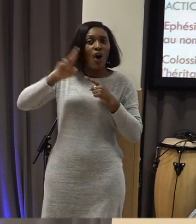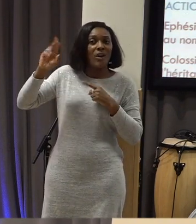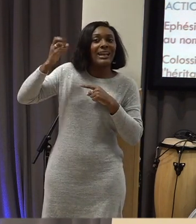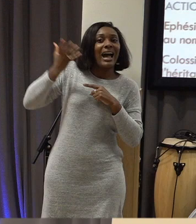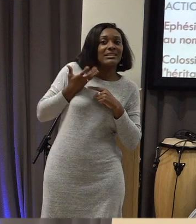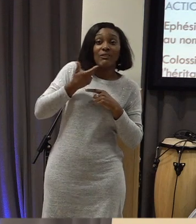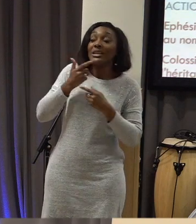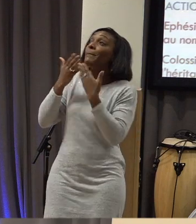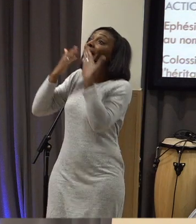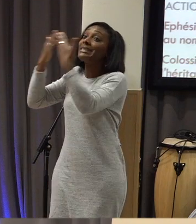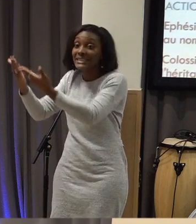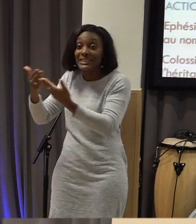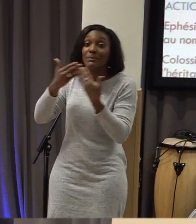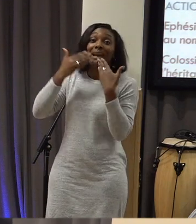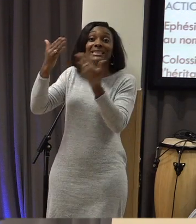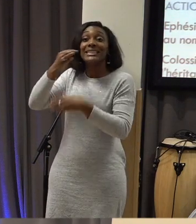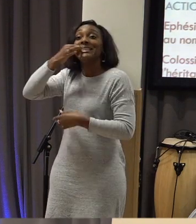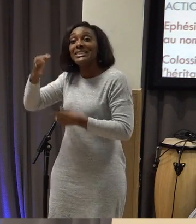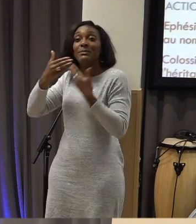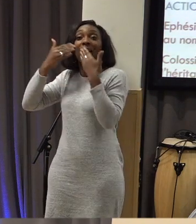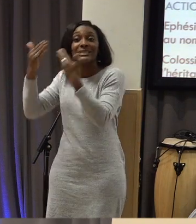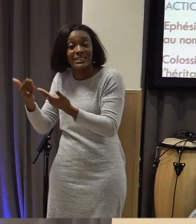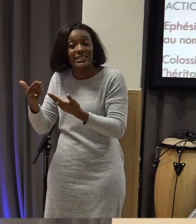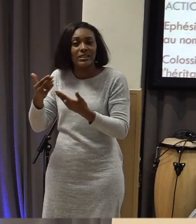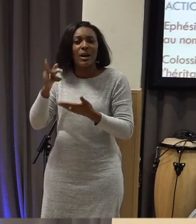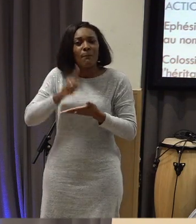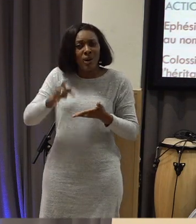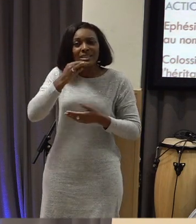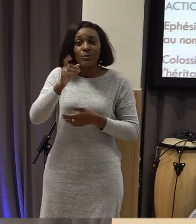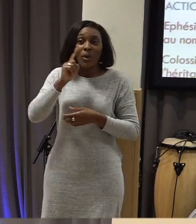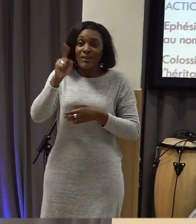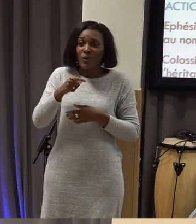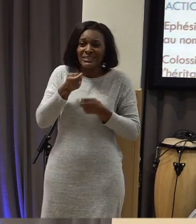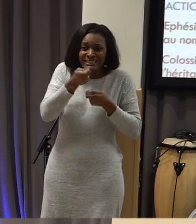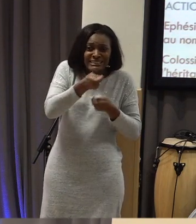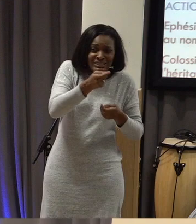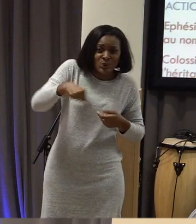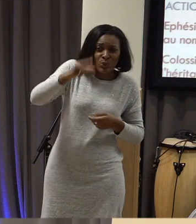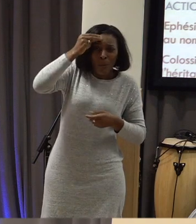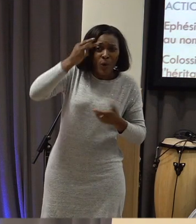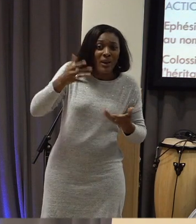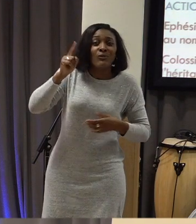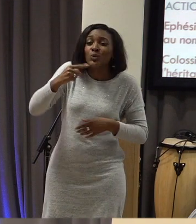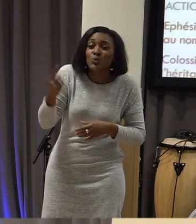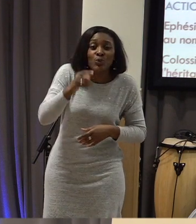de faire comprendre à nos pères, à nos prédécesseurs dans la foi, que nous devons toujours rendre grâce à